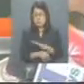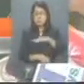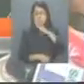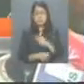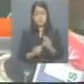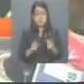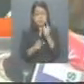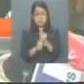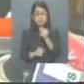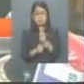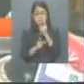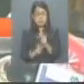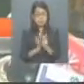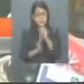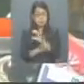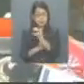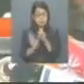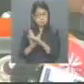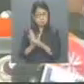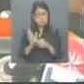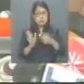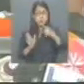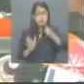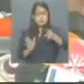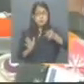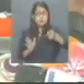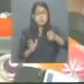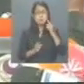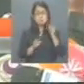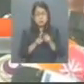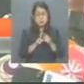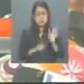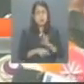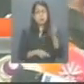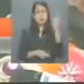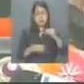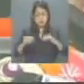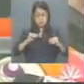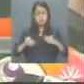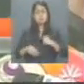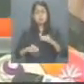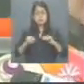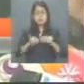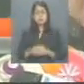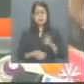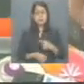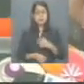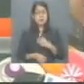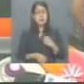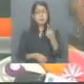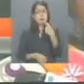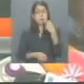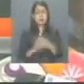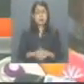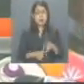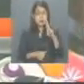องคืออย่าวกเวียนซ้ำซากแต่ที่ผ่านมาผมก็อนุโลมพอสมควรคือไม่อยากให้มีเสียงตำหนิว่าสภา